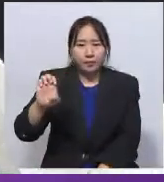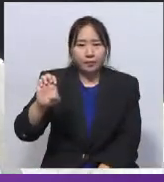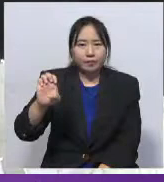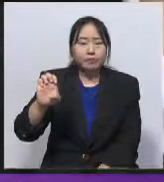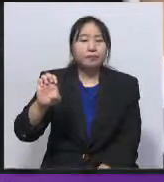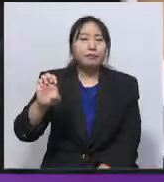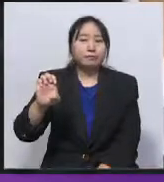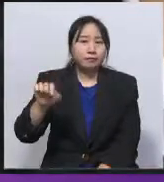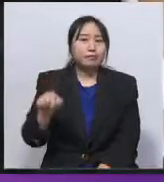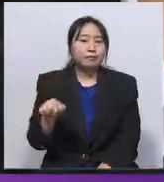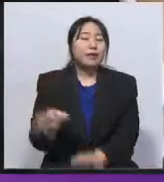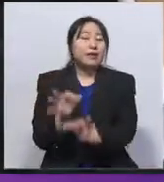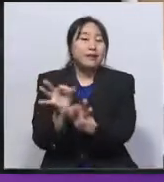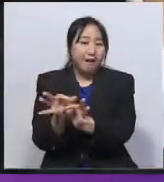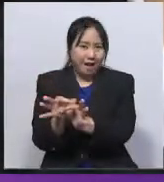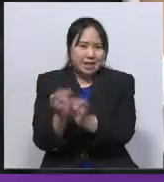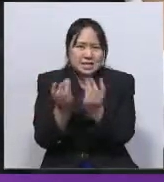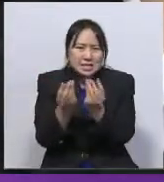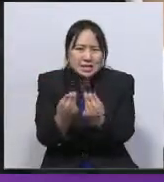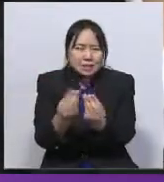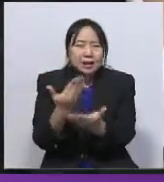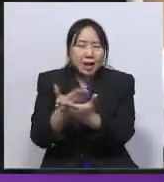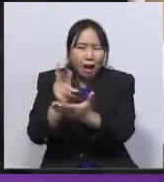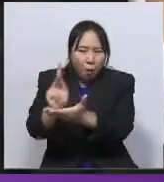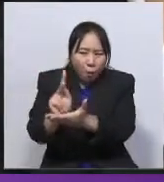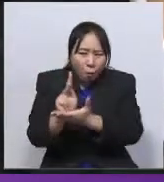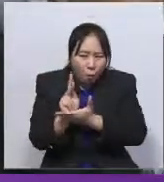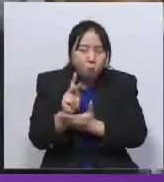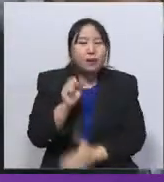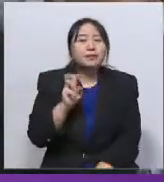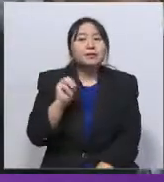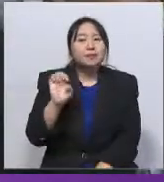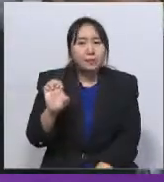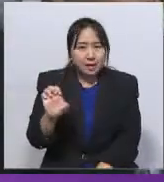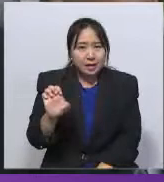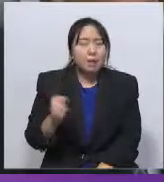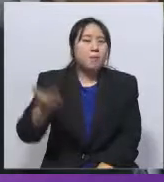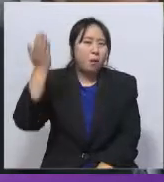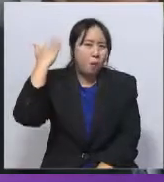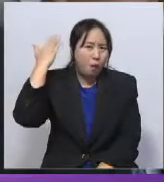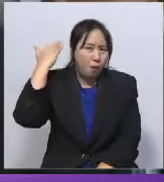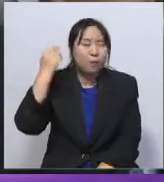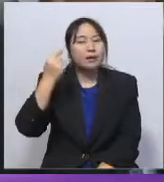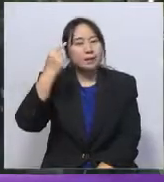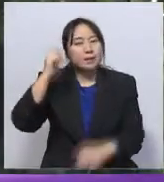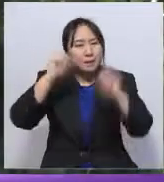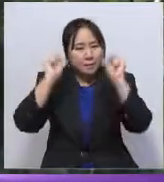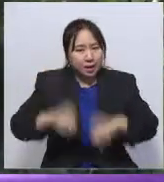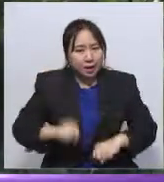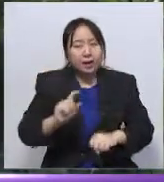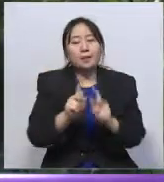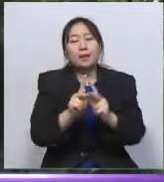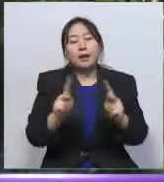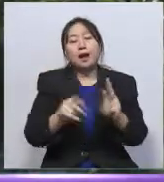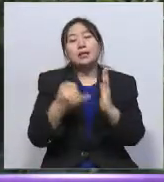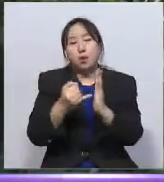แห่งประเทศไทยหรือ SME Bank เร่งรัดการปล่อยเงินกู้สินเชื่อ SME ที่ผ่านมาให้ความเห็นชอบจากคณะกรรมการ